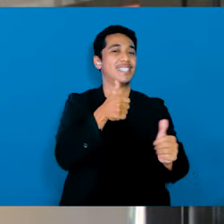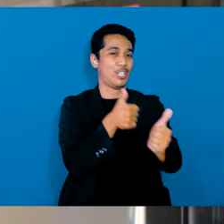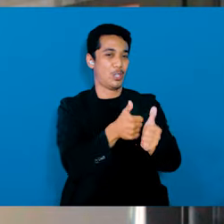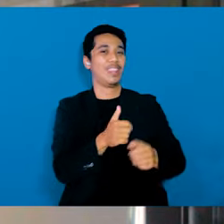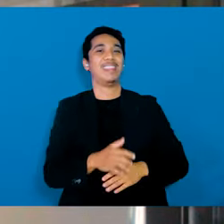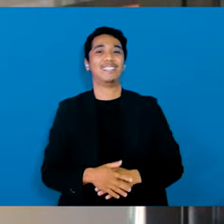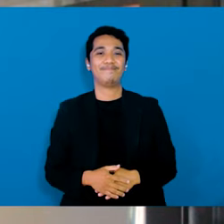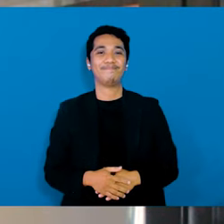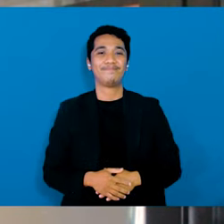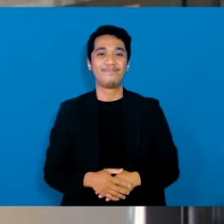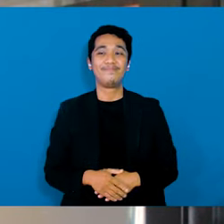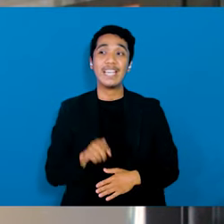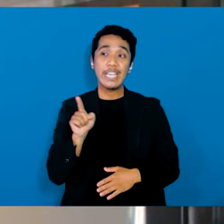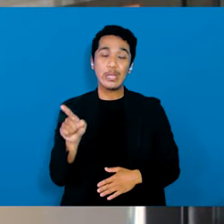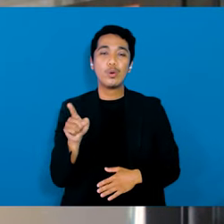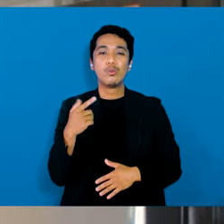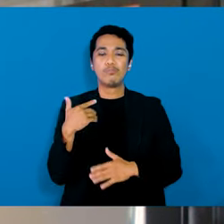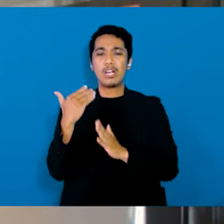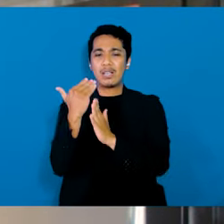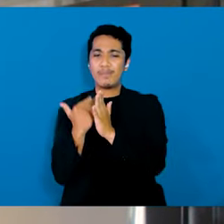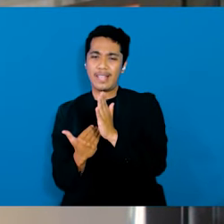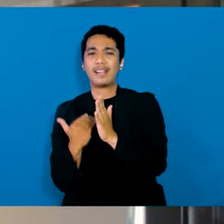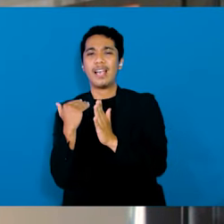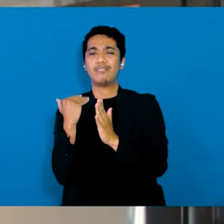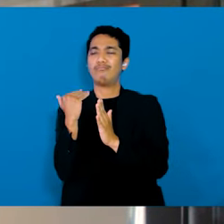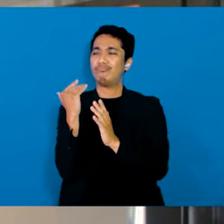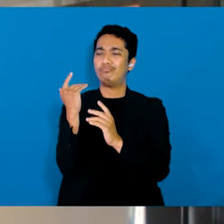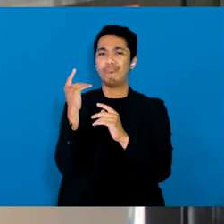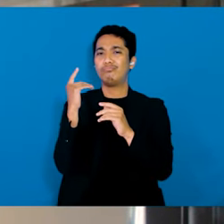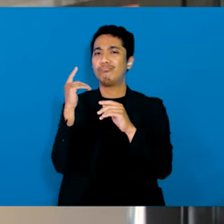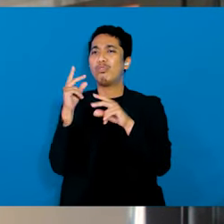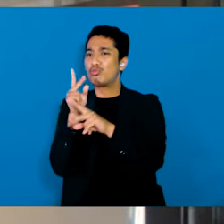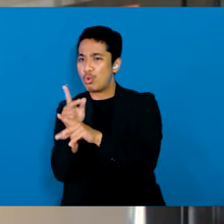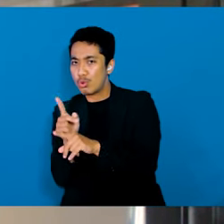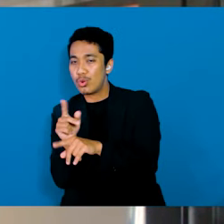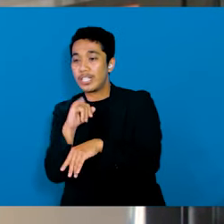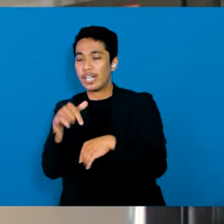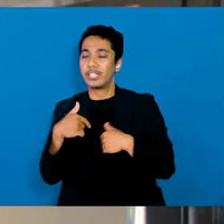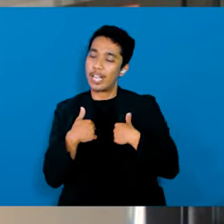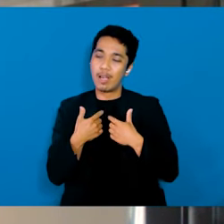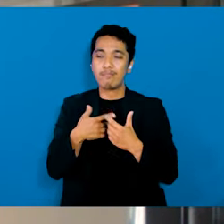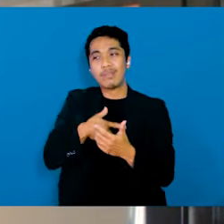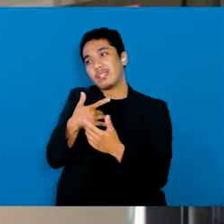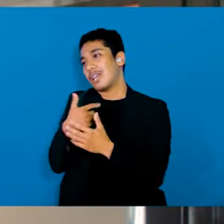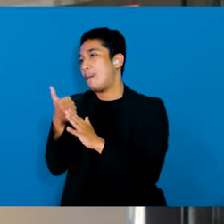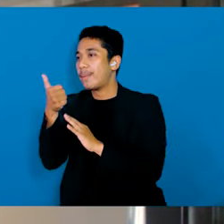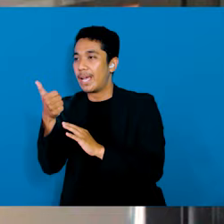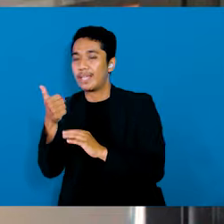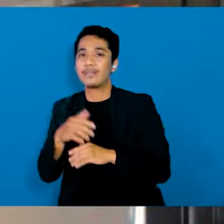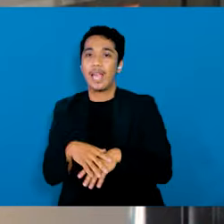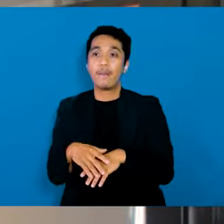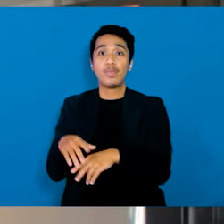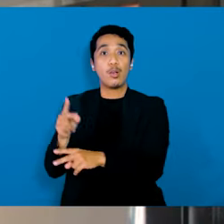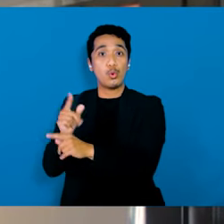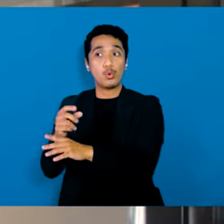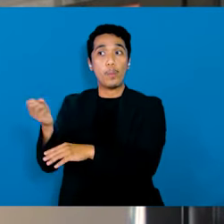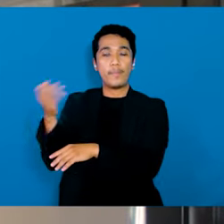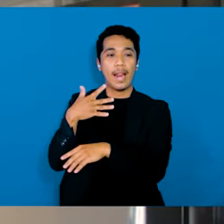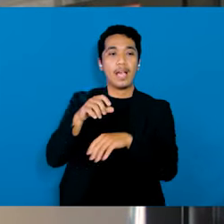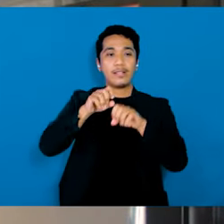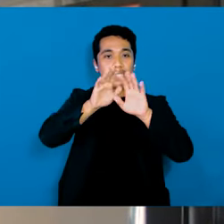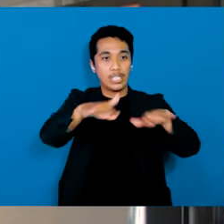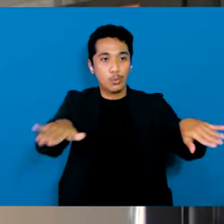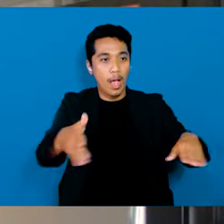turun ikut ke lapangan. Dan itu kebijakan guru ya, saat itu saya merasa sangat baik. Dia sampaikan dulu kepada siswa yang